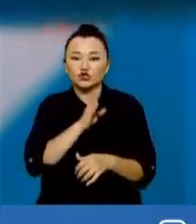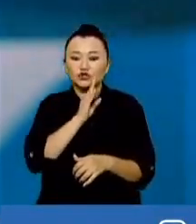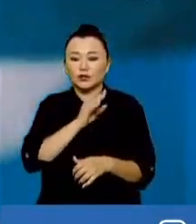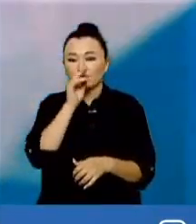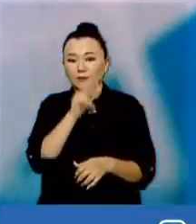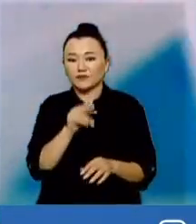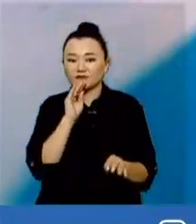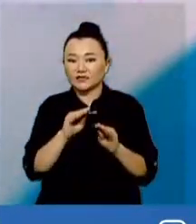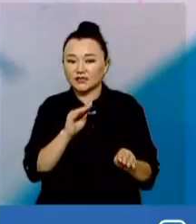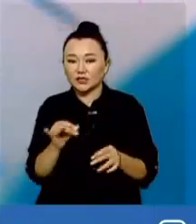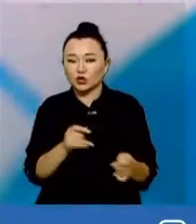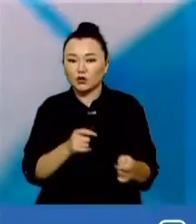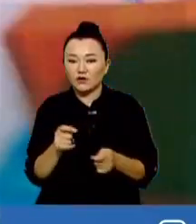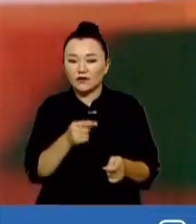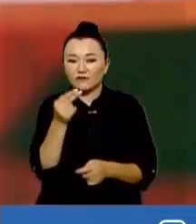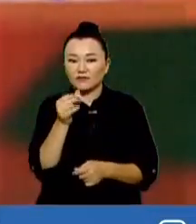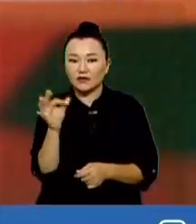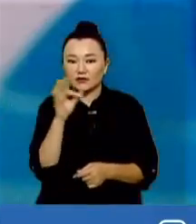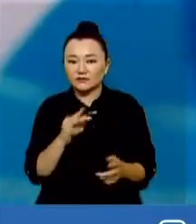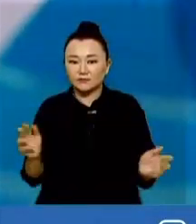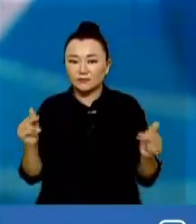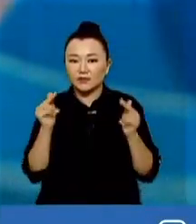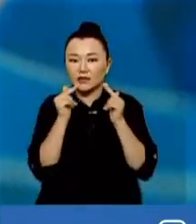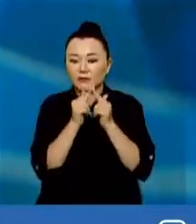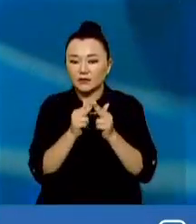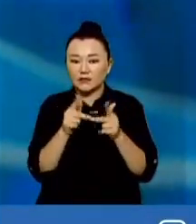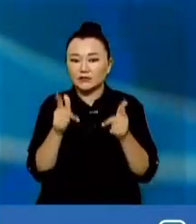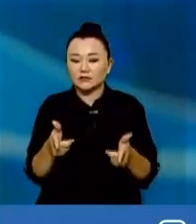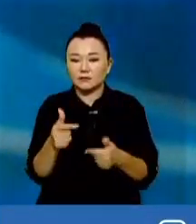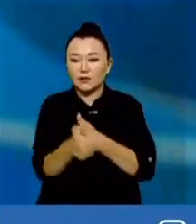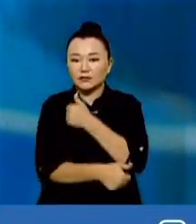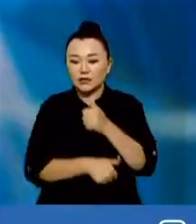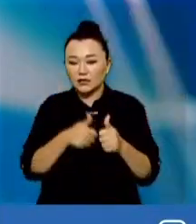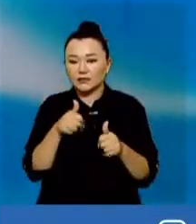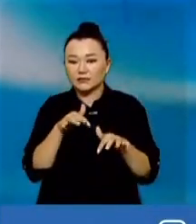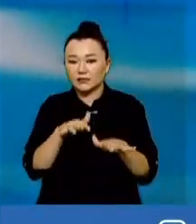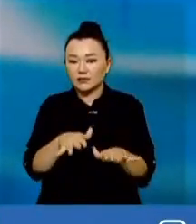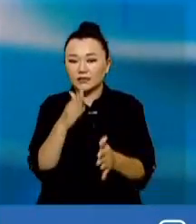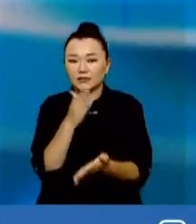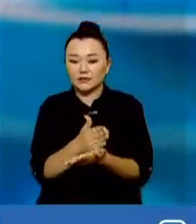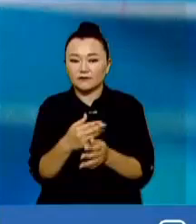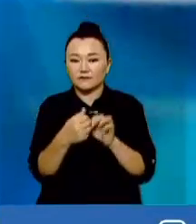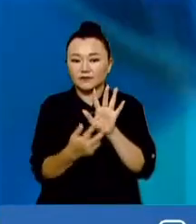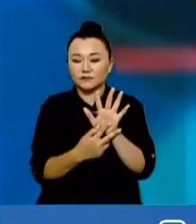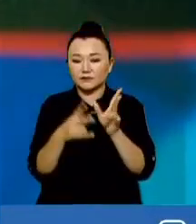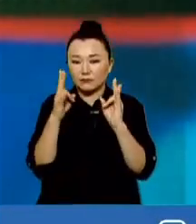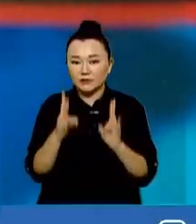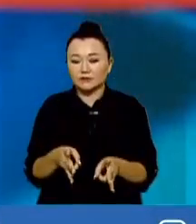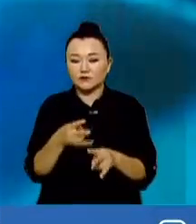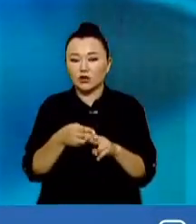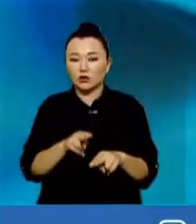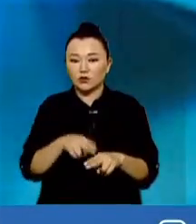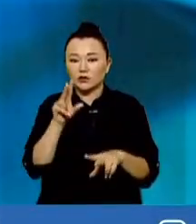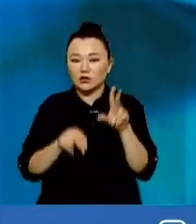обвиняют в создании и руководстве финансовой пирамиды. Согласно материалам уголовного дела, есть 18 пострадавших,